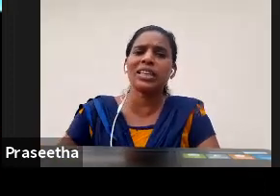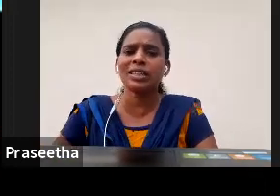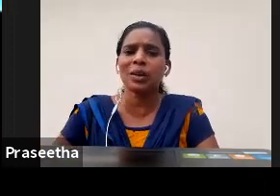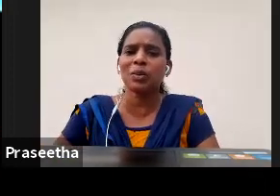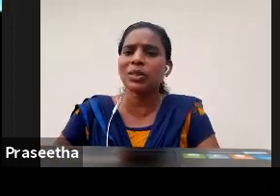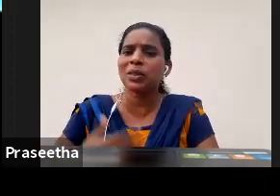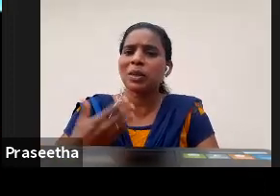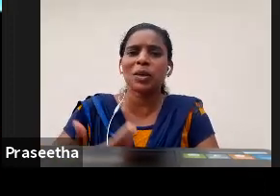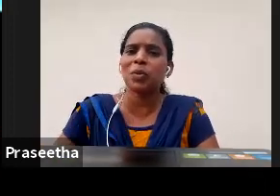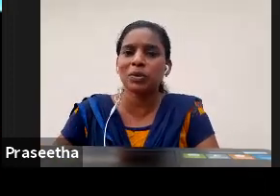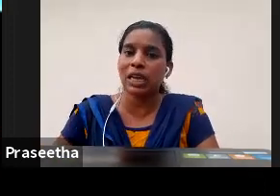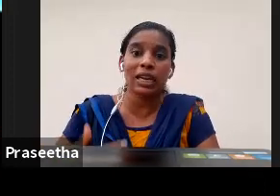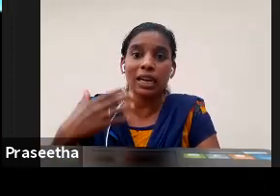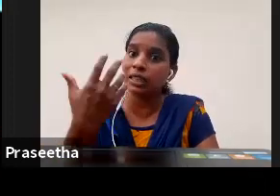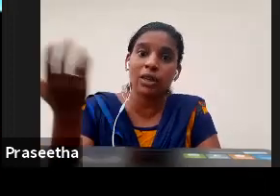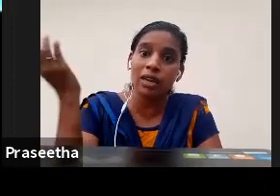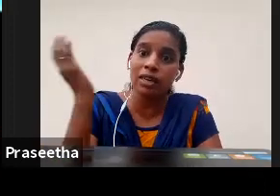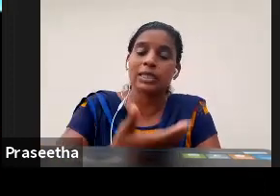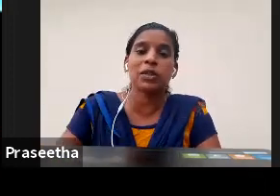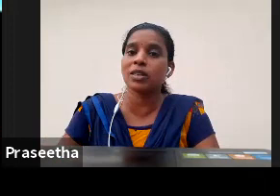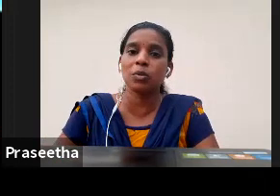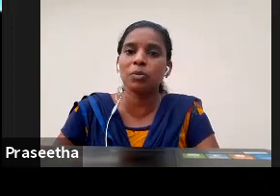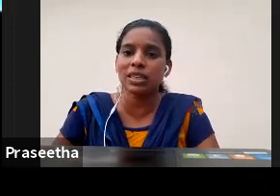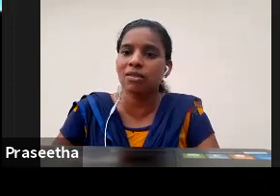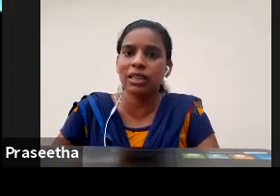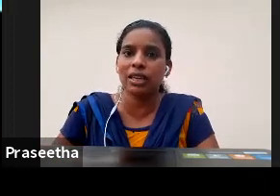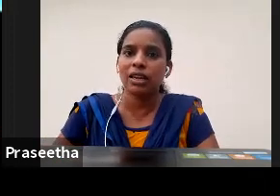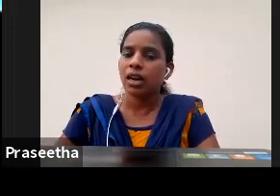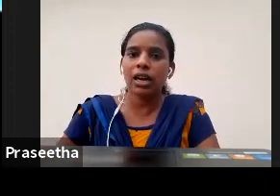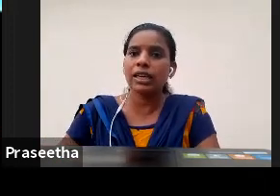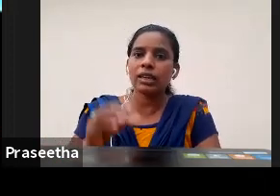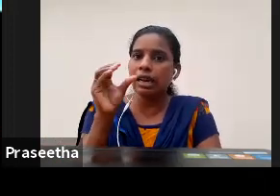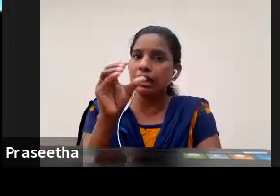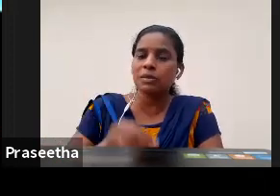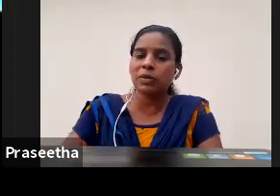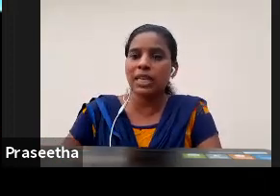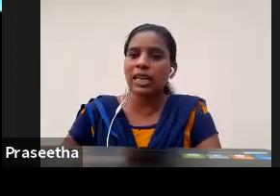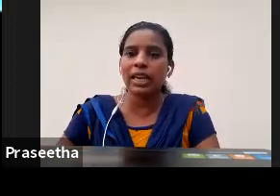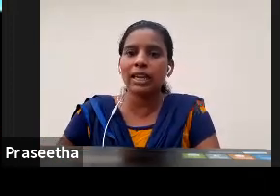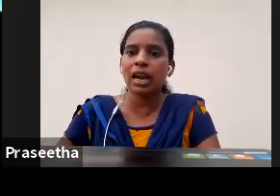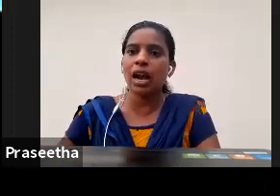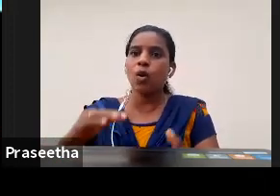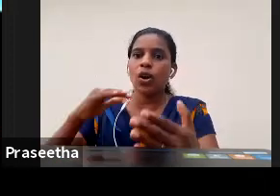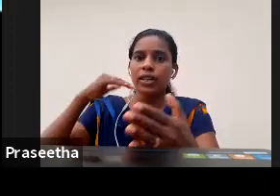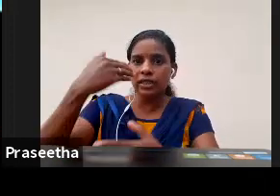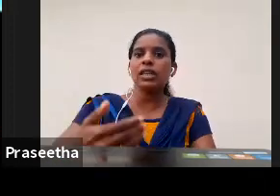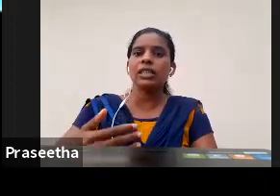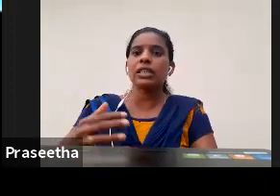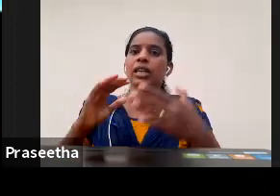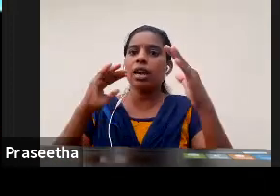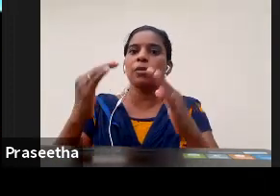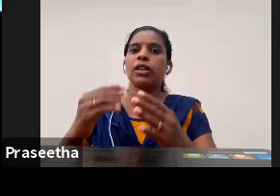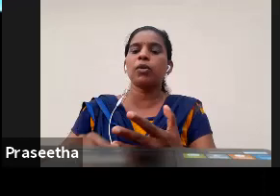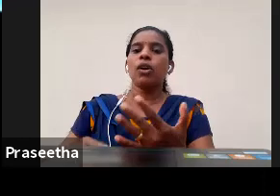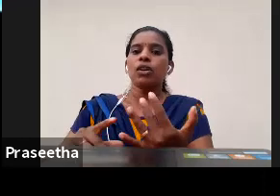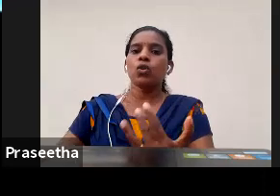അക്വയർ ചെയ്തിട്ടുണ്ടാവും. അത് ചിലപ്പോ നമുക്ക് പോലും സൈൻ അറിയുന്നവർ ആർക്ക് എക്സ്പെർട്സിന് പോലും മനസ്സിലാവണമെന്നില്ല. കാര്യം കറക്റ്റ് സൈൻ ആയിരിക്കില്ല, ആ കോണ്ടെക്സ്റ്റിനനുസരിച്ച്